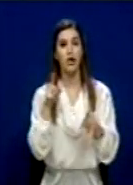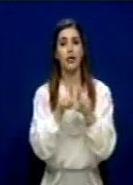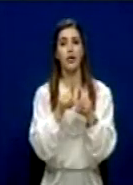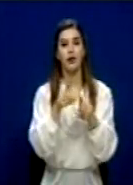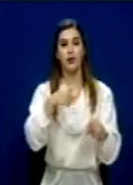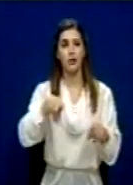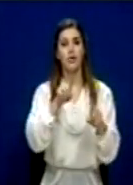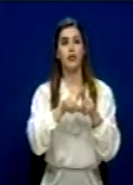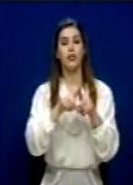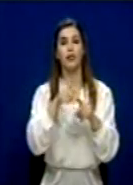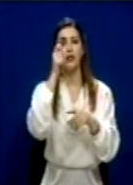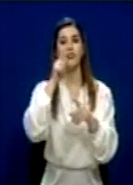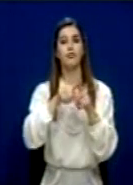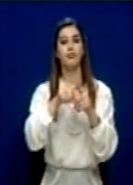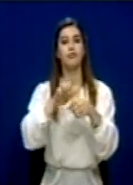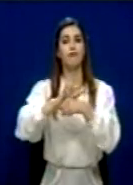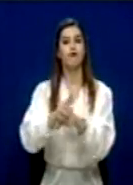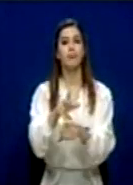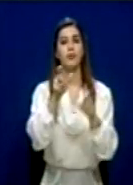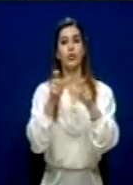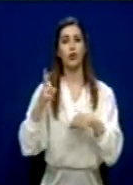kalu për mbi qytetarët e Kosovës që i tërhet zvarë